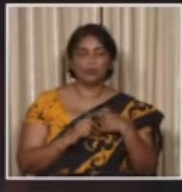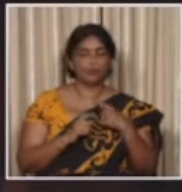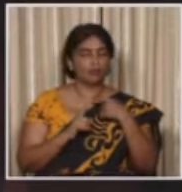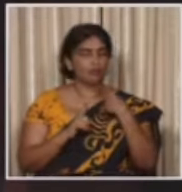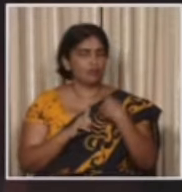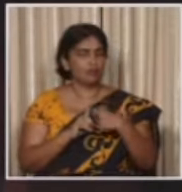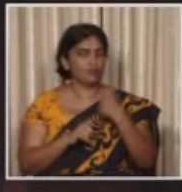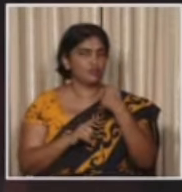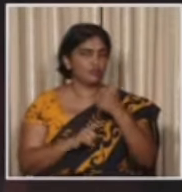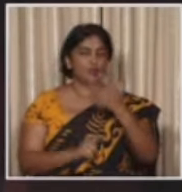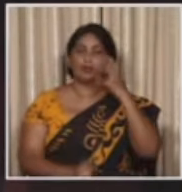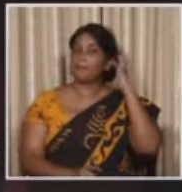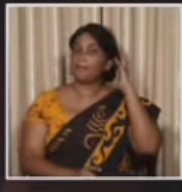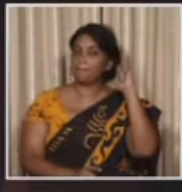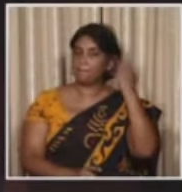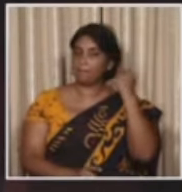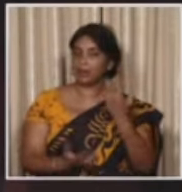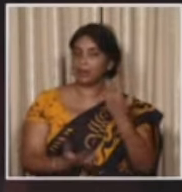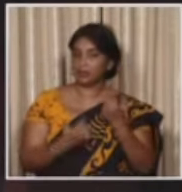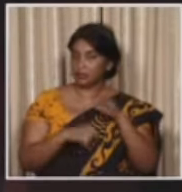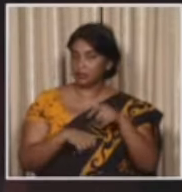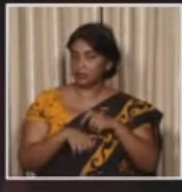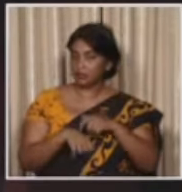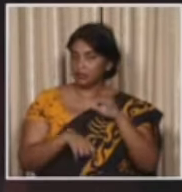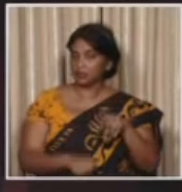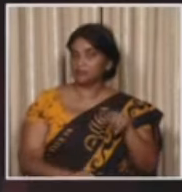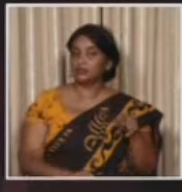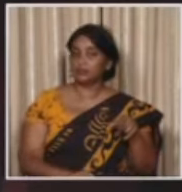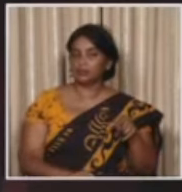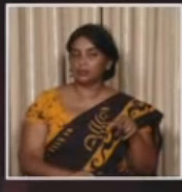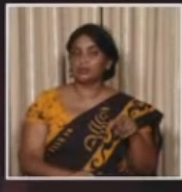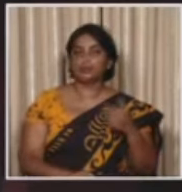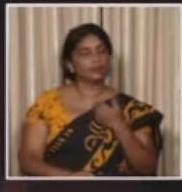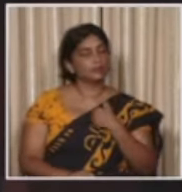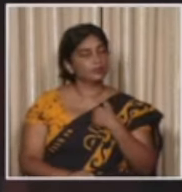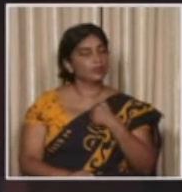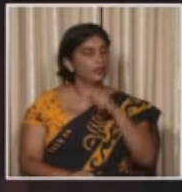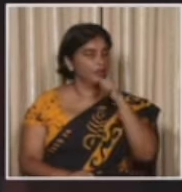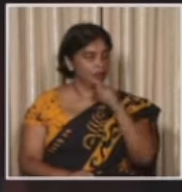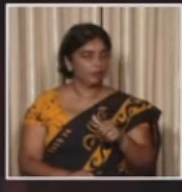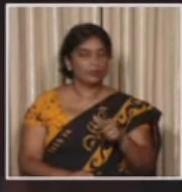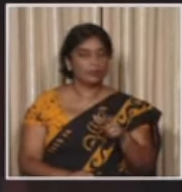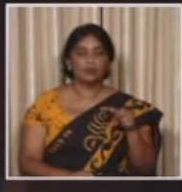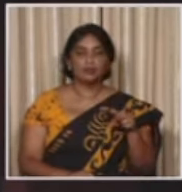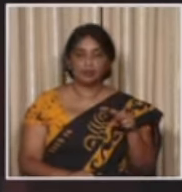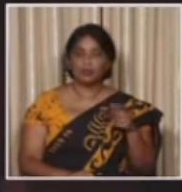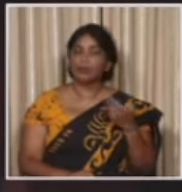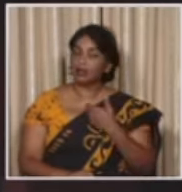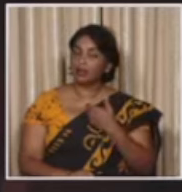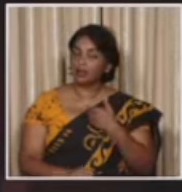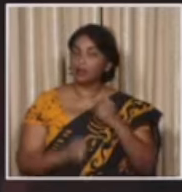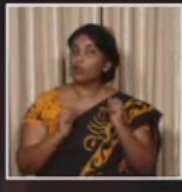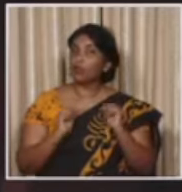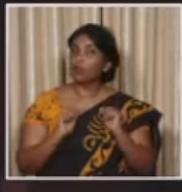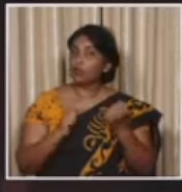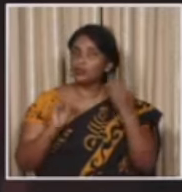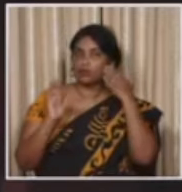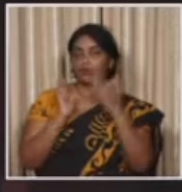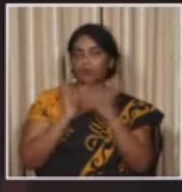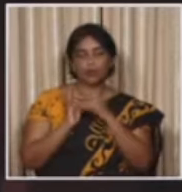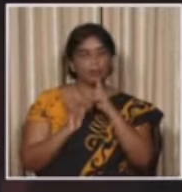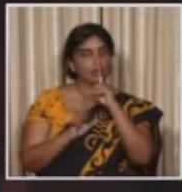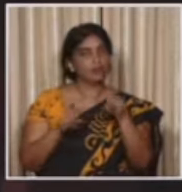සුභවාදී ප්‍රතිඵලයක් අද ලැබෙන මොහොතක මම ඇත්ත වශයෙන්ම අපේ ප්‍රයත්නය පිළිබඳ සතුටු වෙනවා.